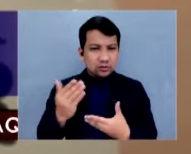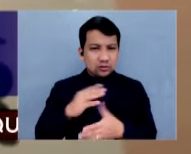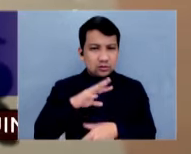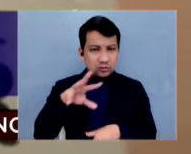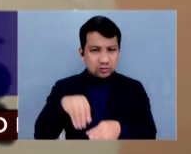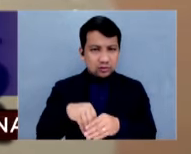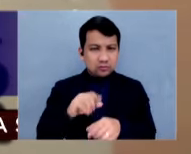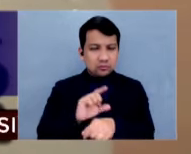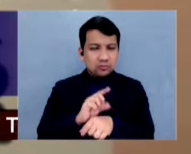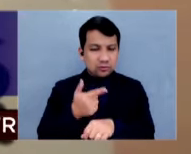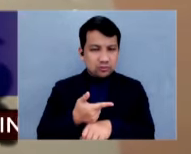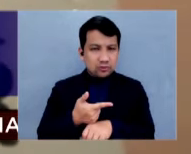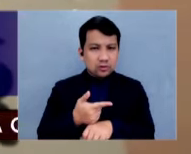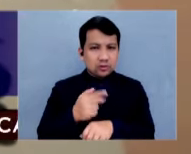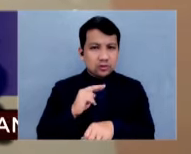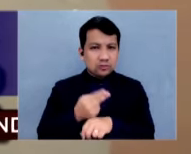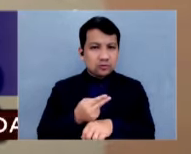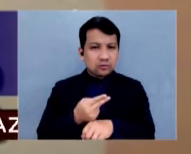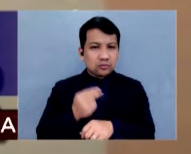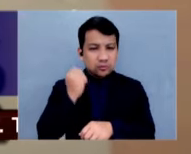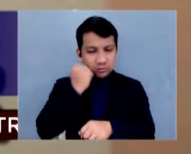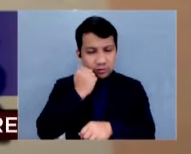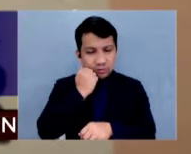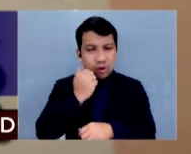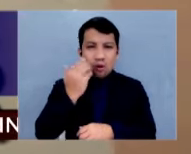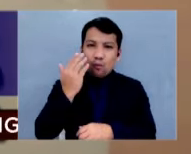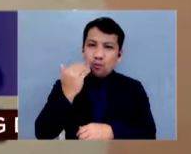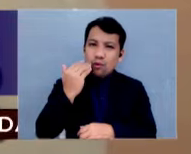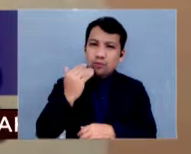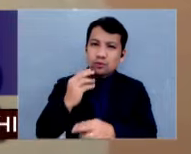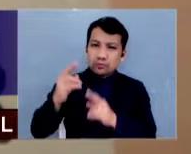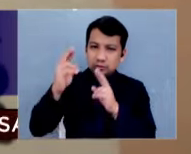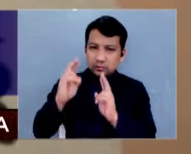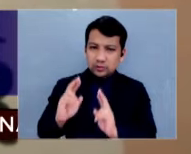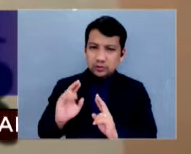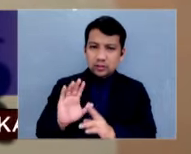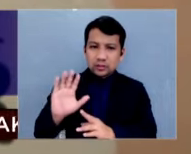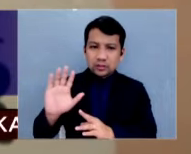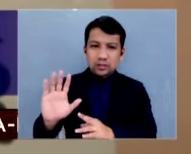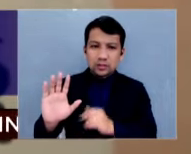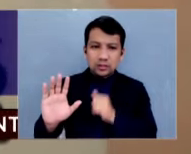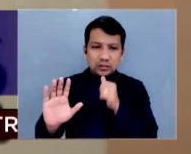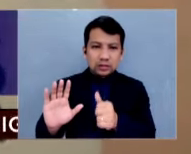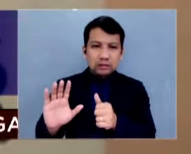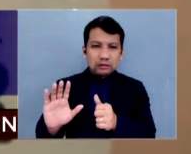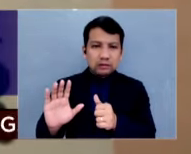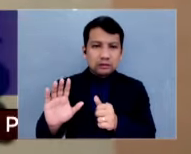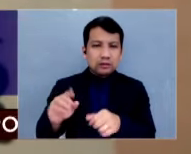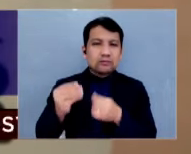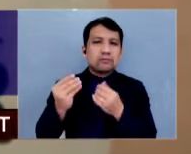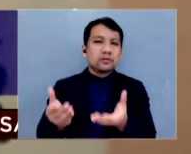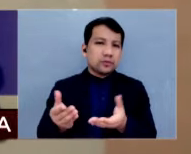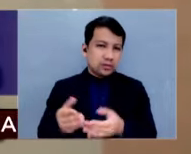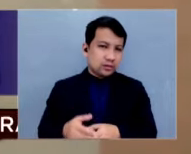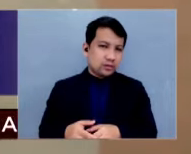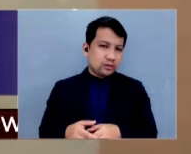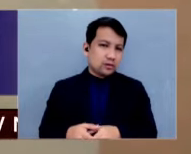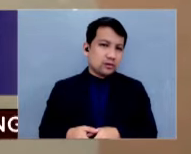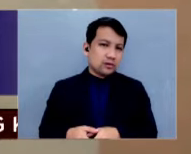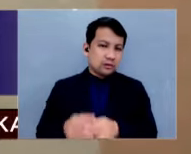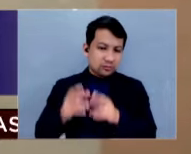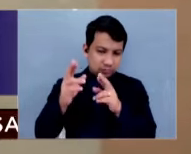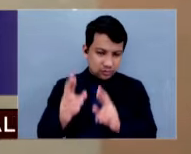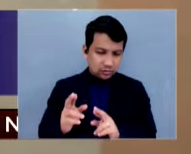sa araw-araw. Kasi ang respeto naman po is hindi po yan, respect is earned, it's